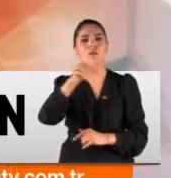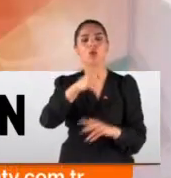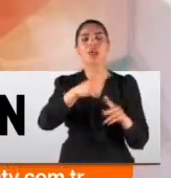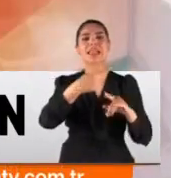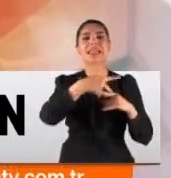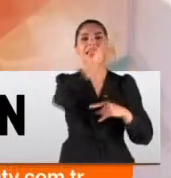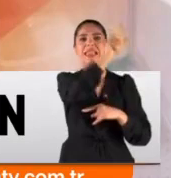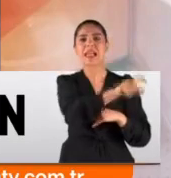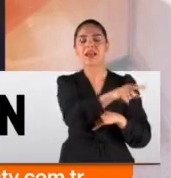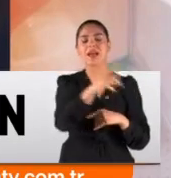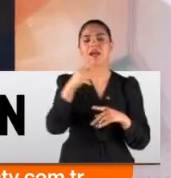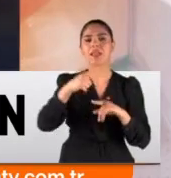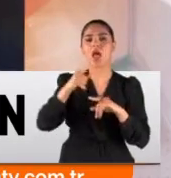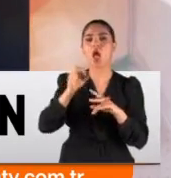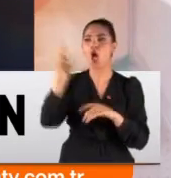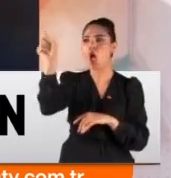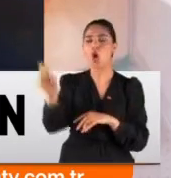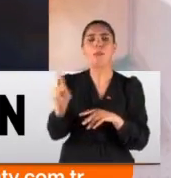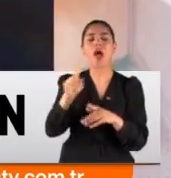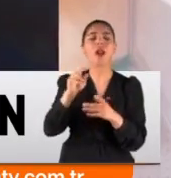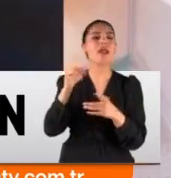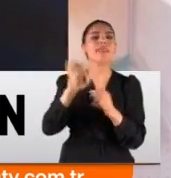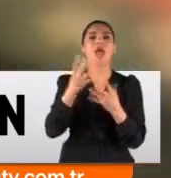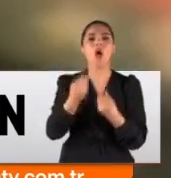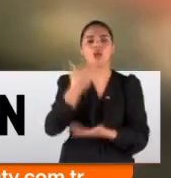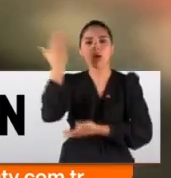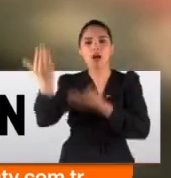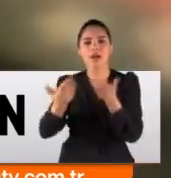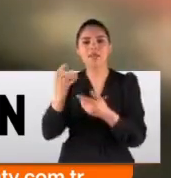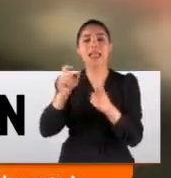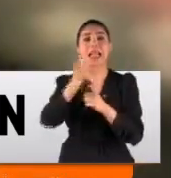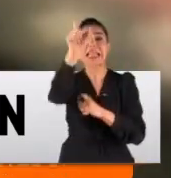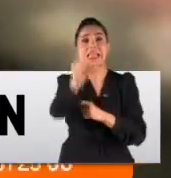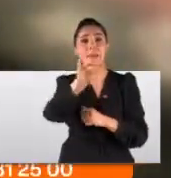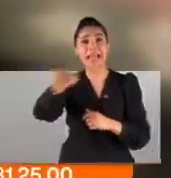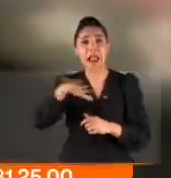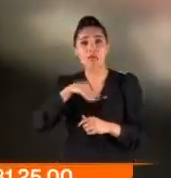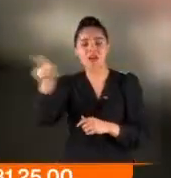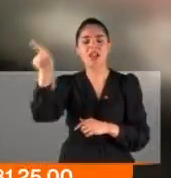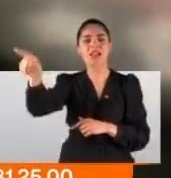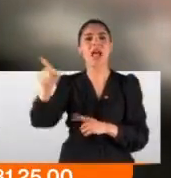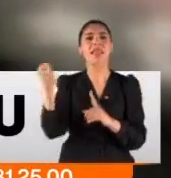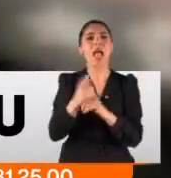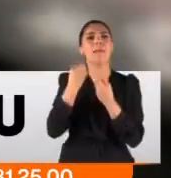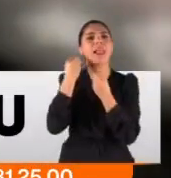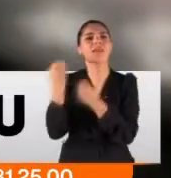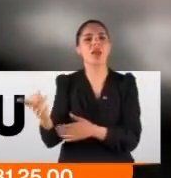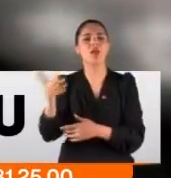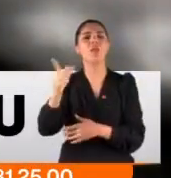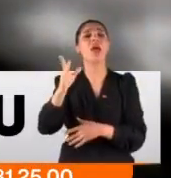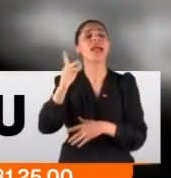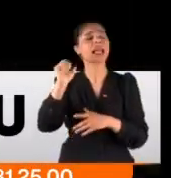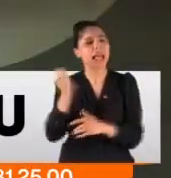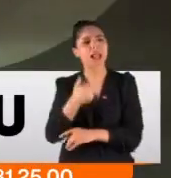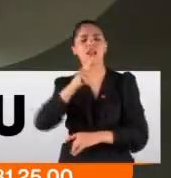Aksakallı Paşa Ömer Halis Demir'e durumu anlattı. Semih Terzi oraya geliyor, karargah sana emanettir. Gerekirse vur